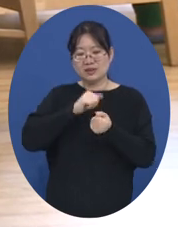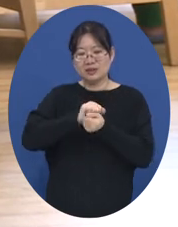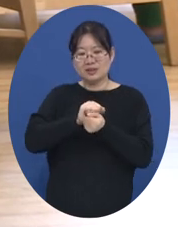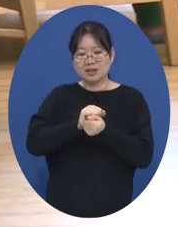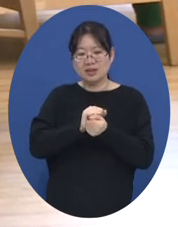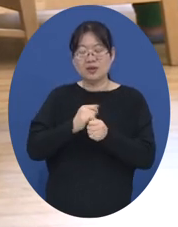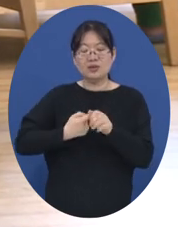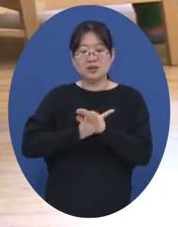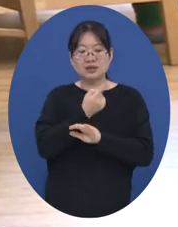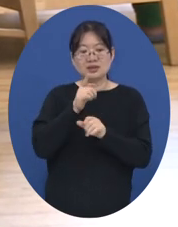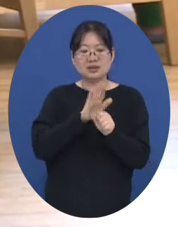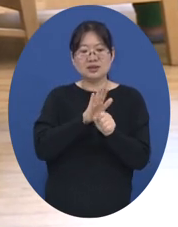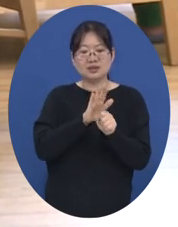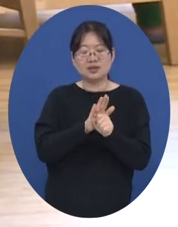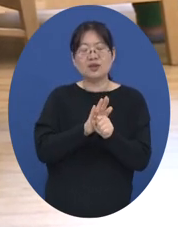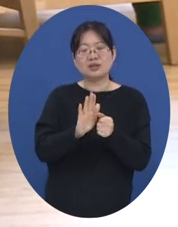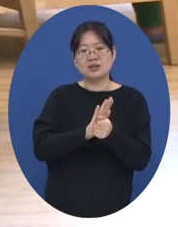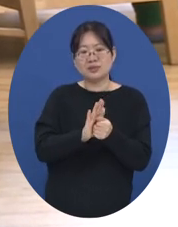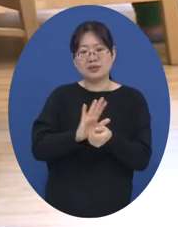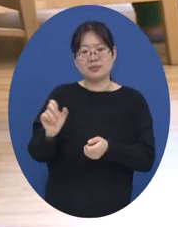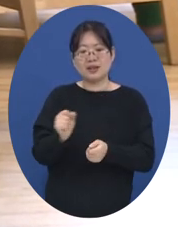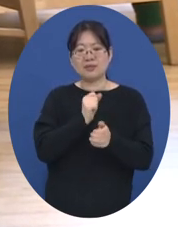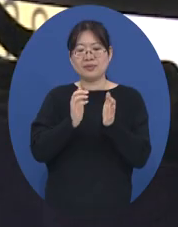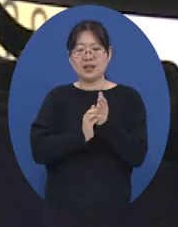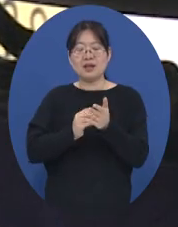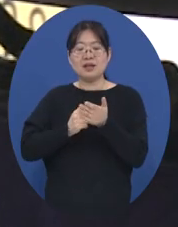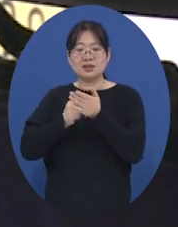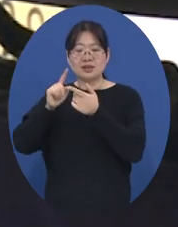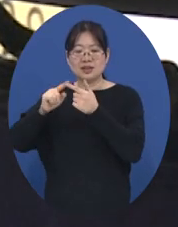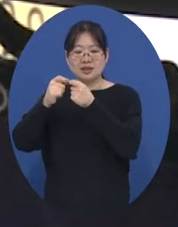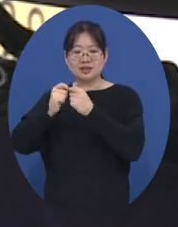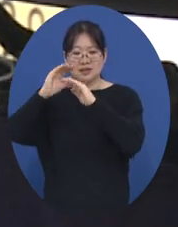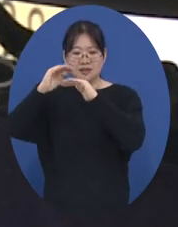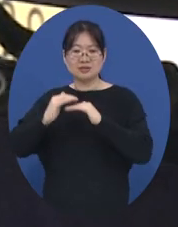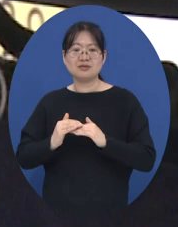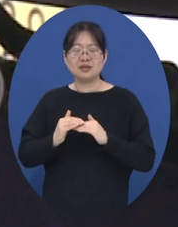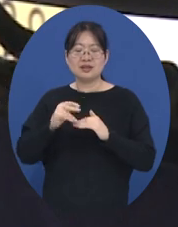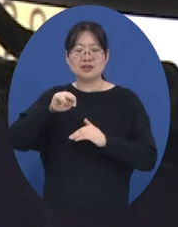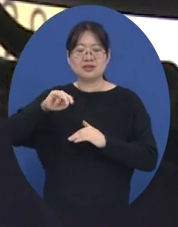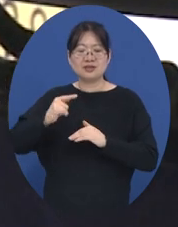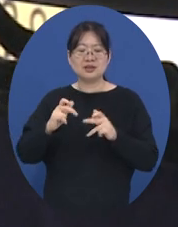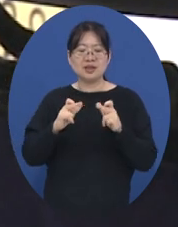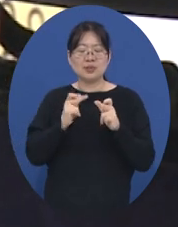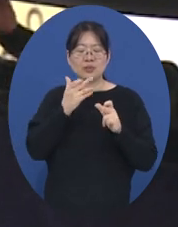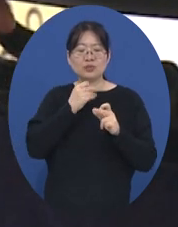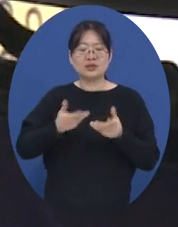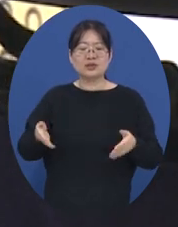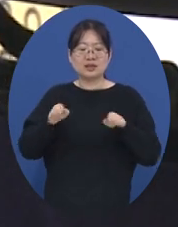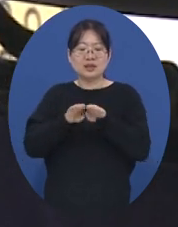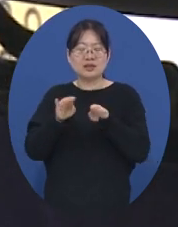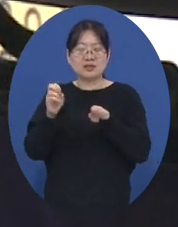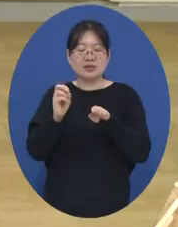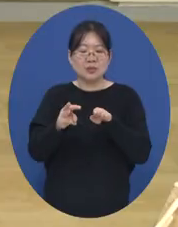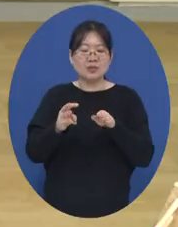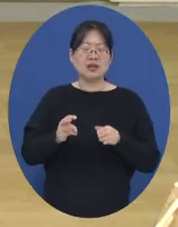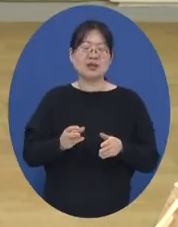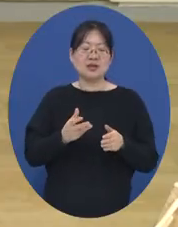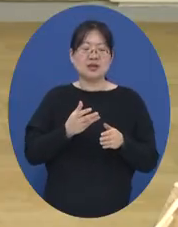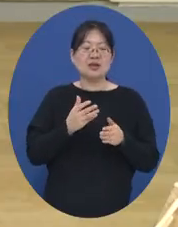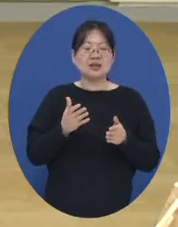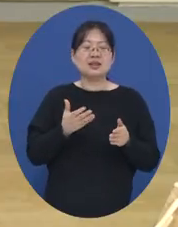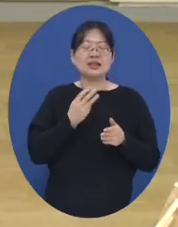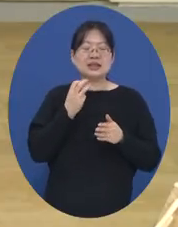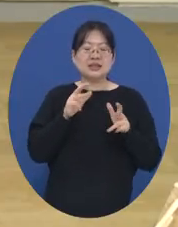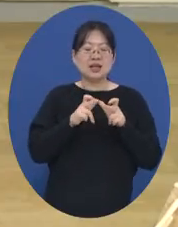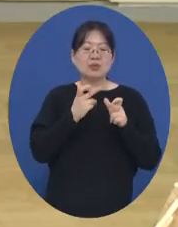등의 돌봄 서비스를 받게 됩니다 신청에 대한 자세한 사항은 시 군 장애인복지관 이나 도 장애인복지 과 로